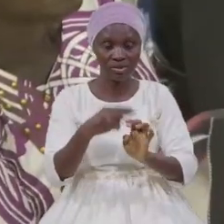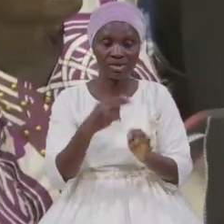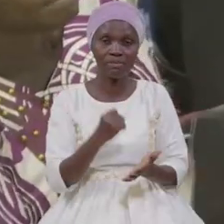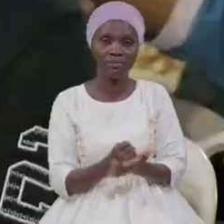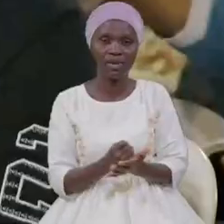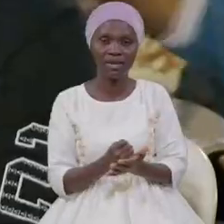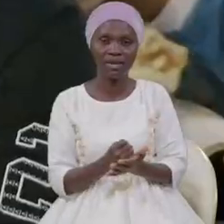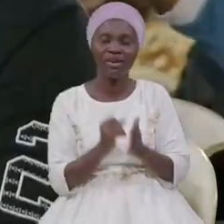Merveilleux.